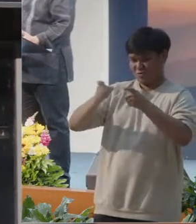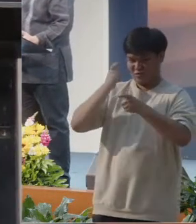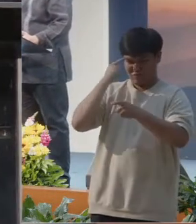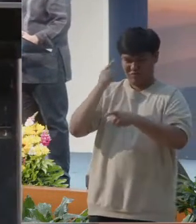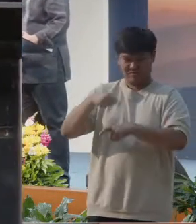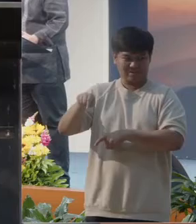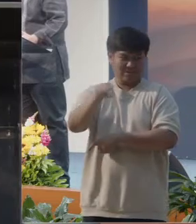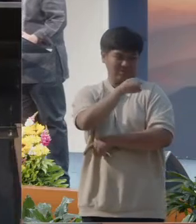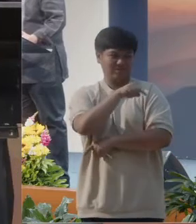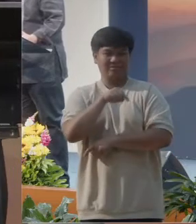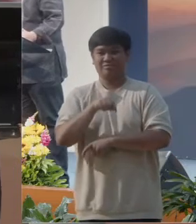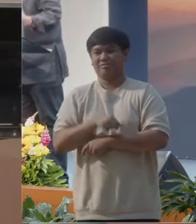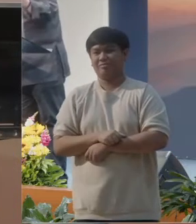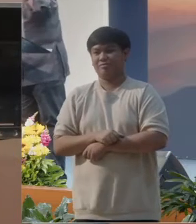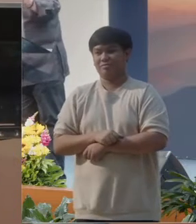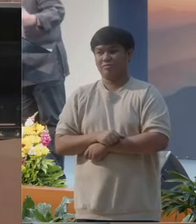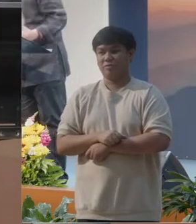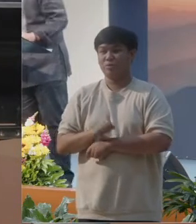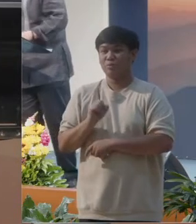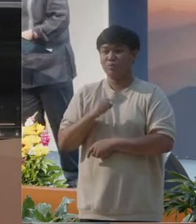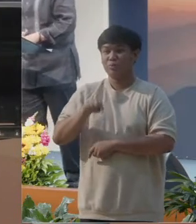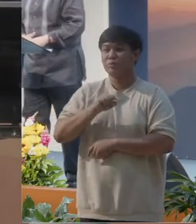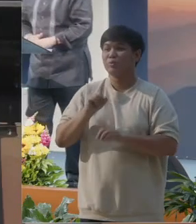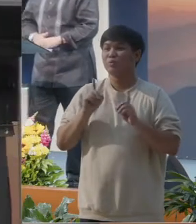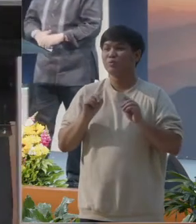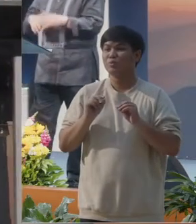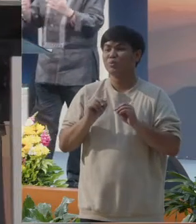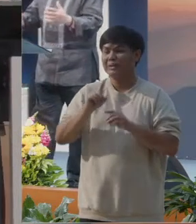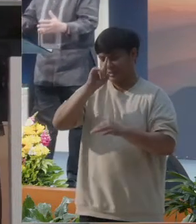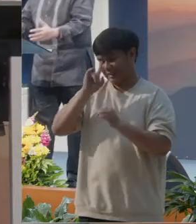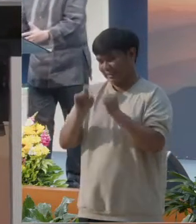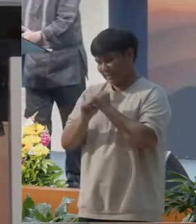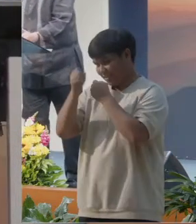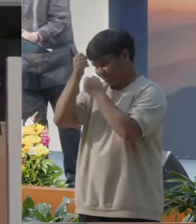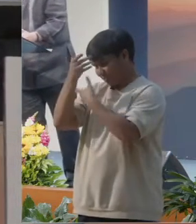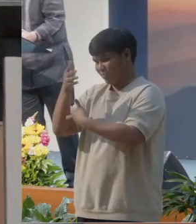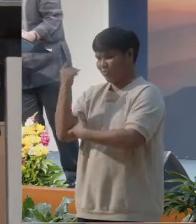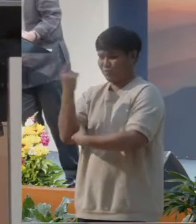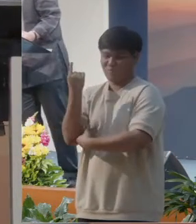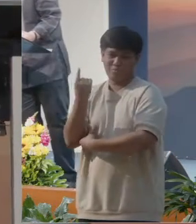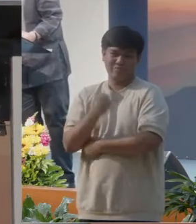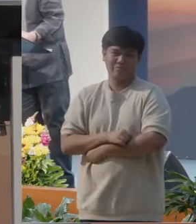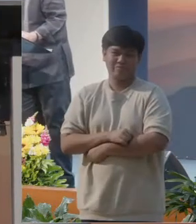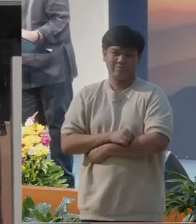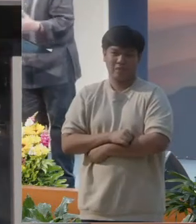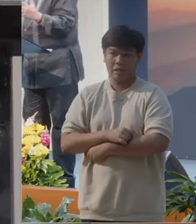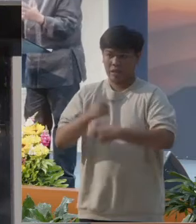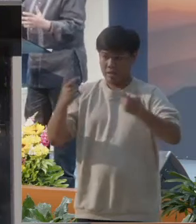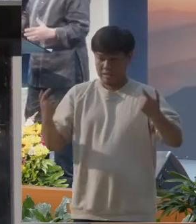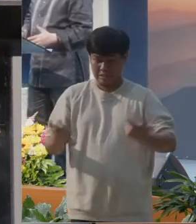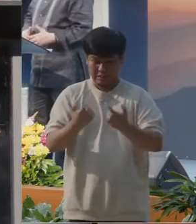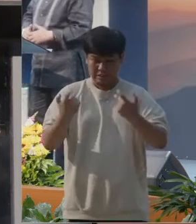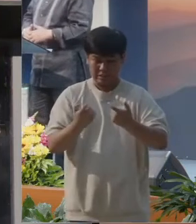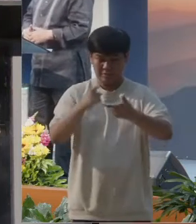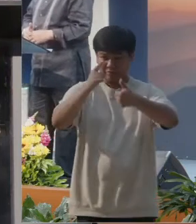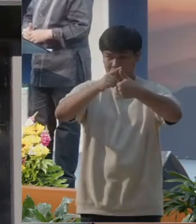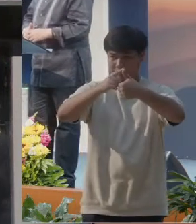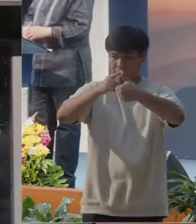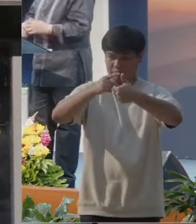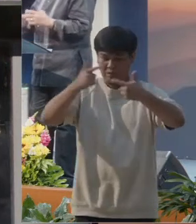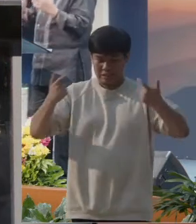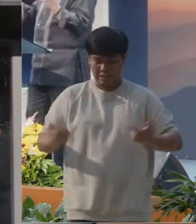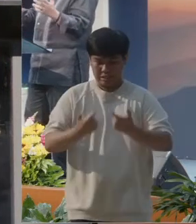atin. Kaya nga po, ano ang bunga ng kasalanan? Ang epekto ng kasalanan ay nagbubunga ito